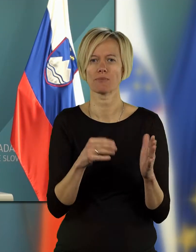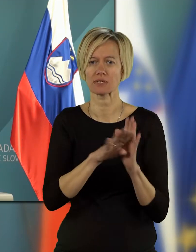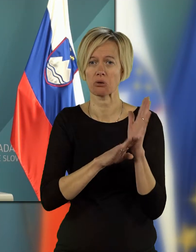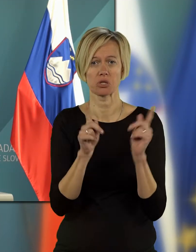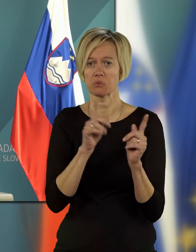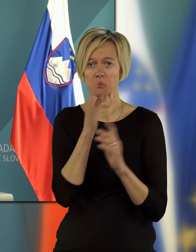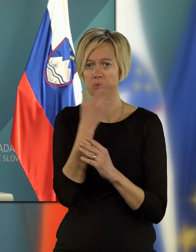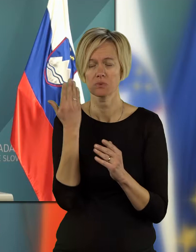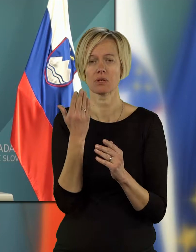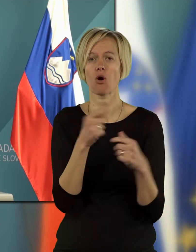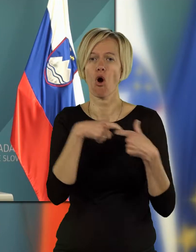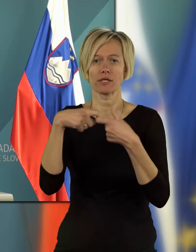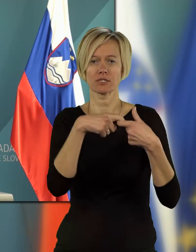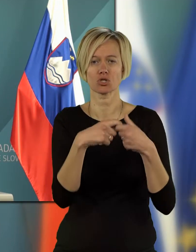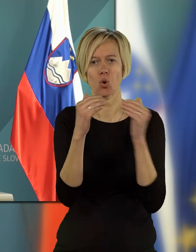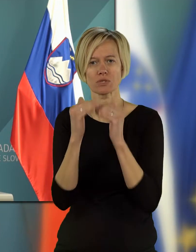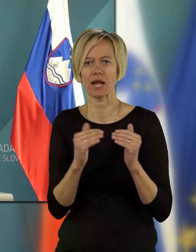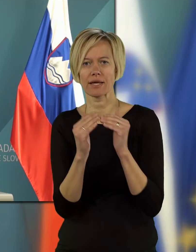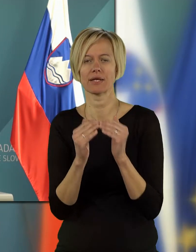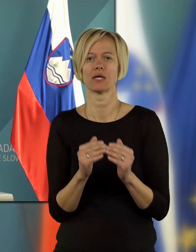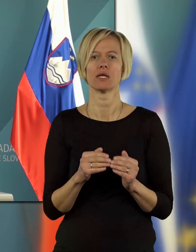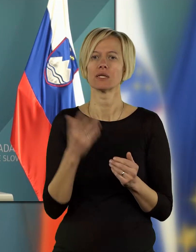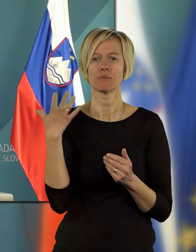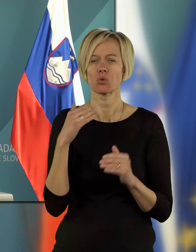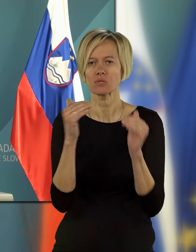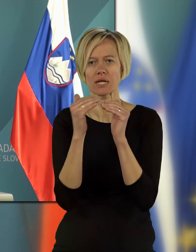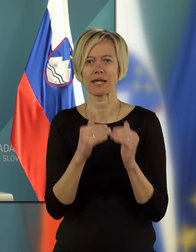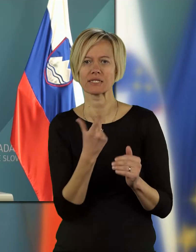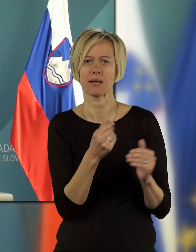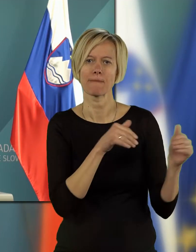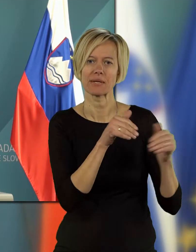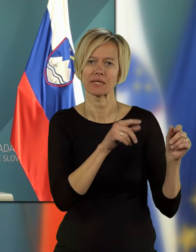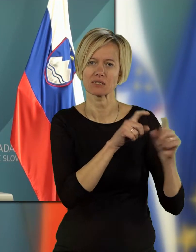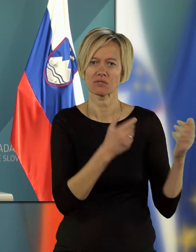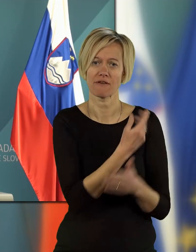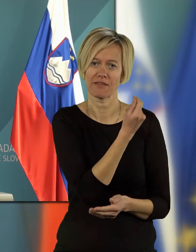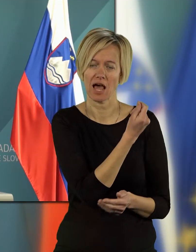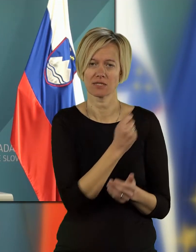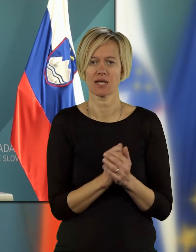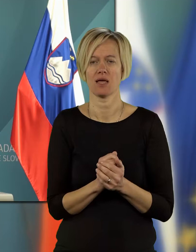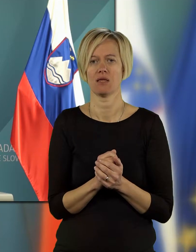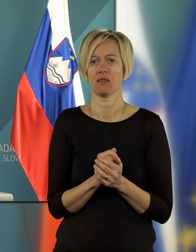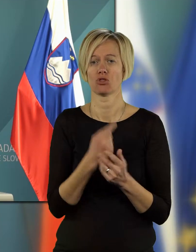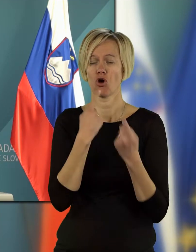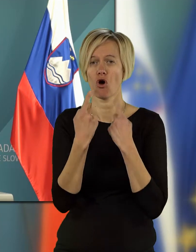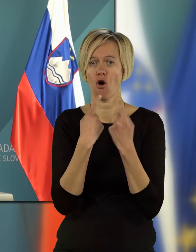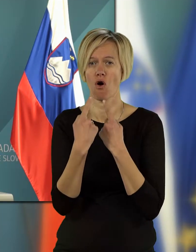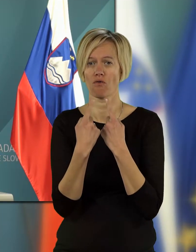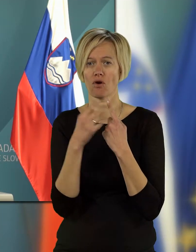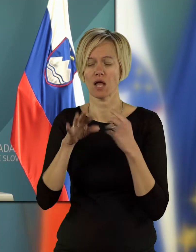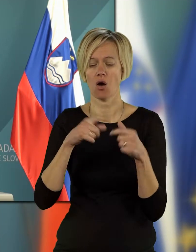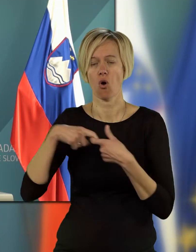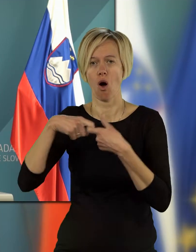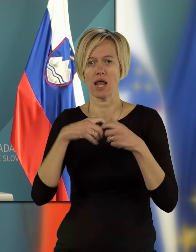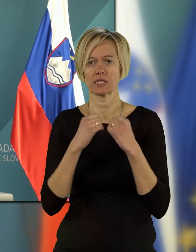ki ni bil koalicijsko usklajen, ki tudi ni bil usklajen z ministrstvom za finance. Dogovor